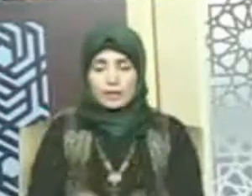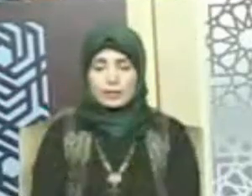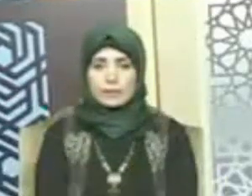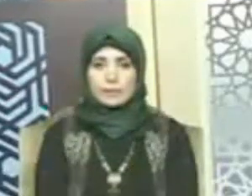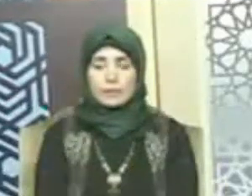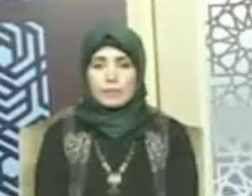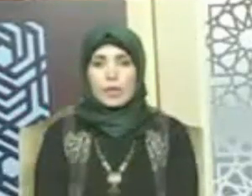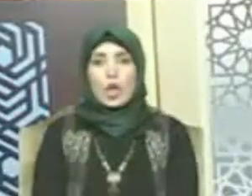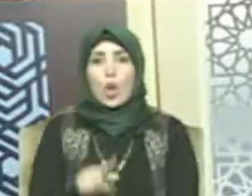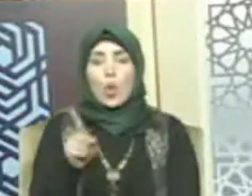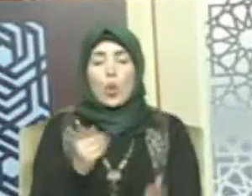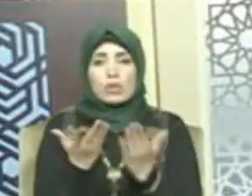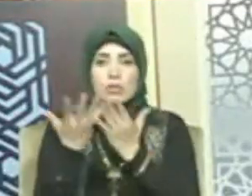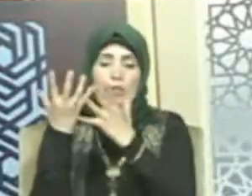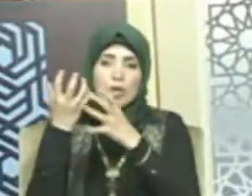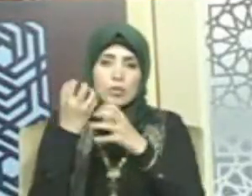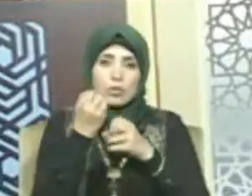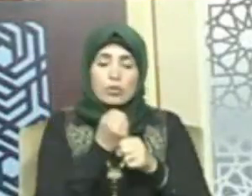وصلاة